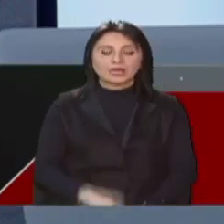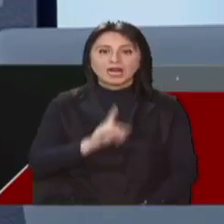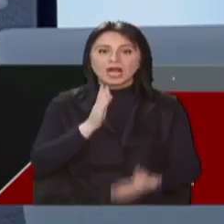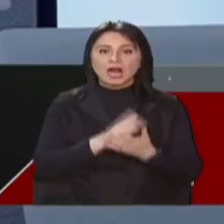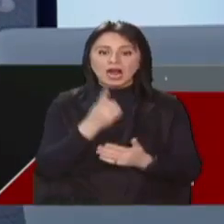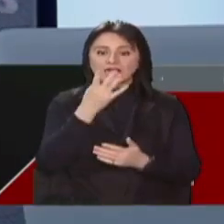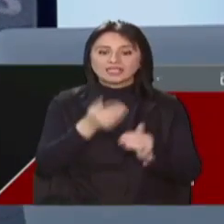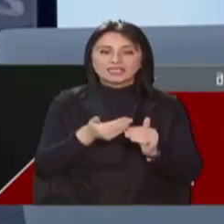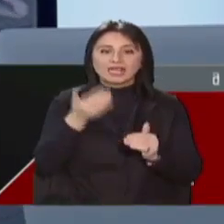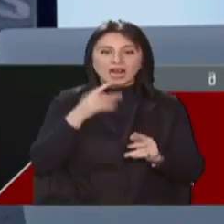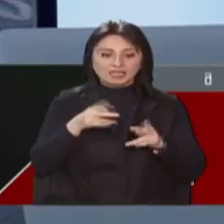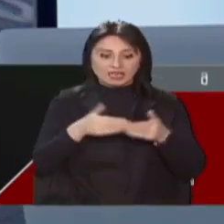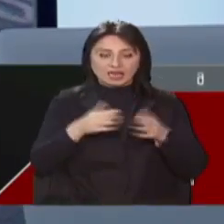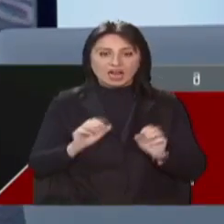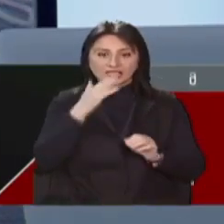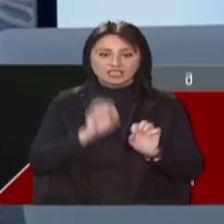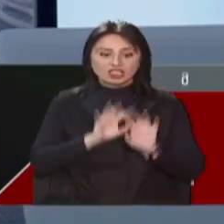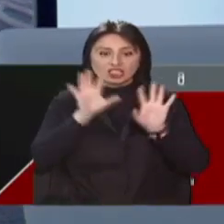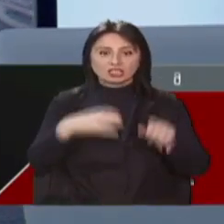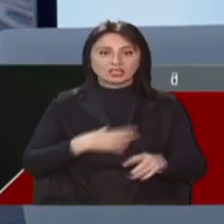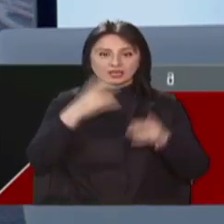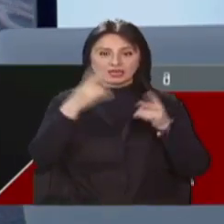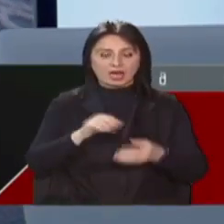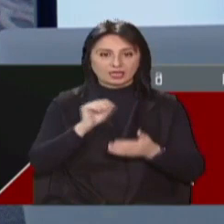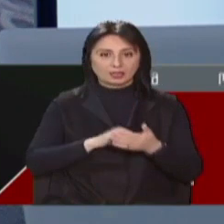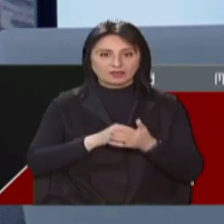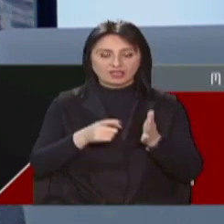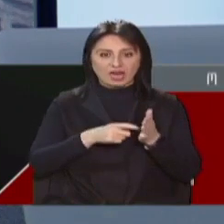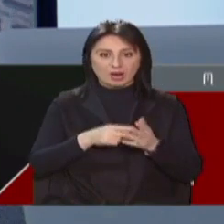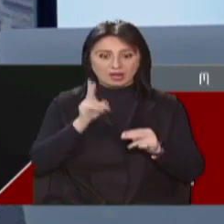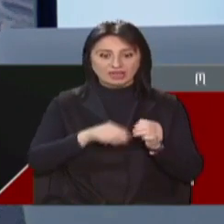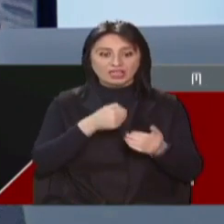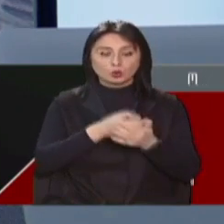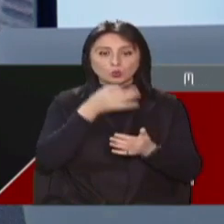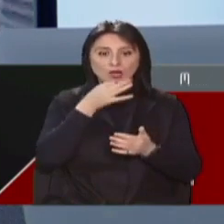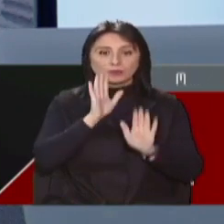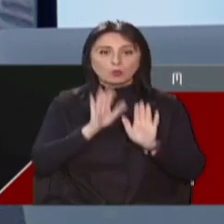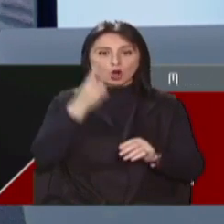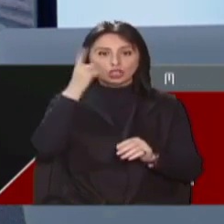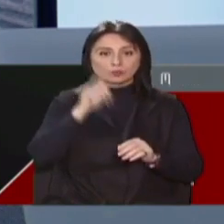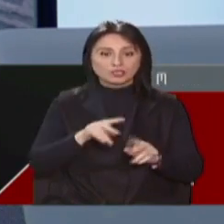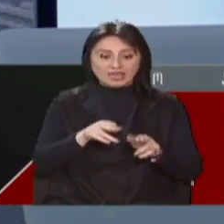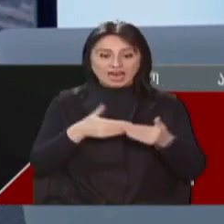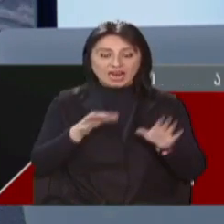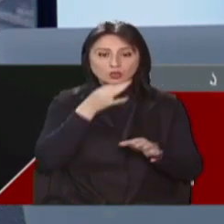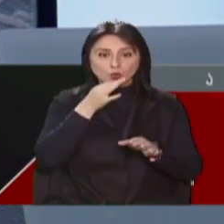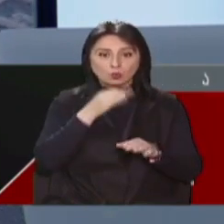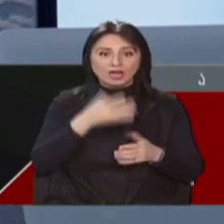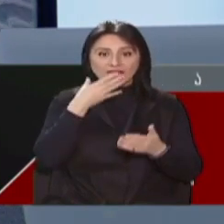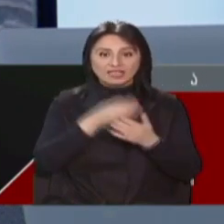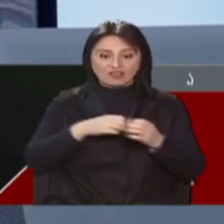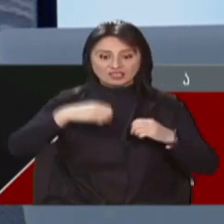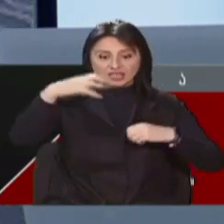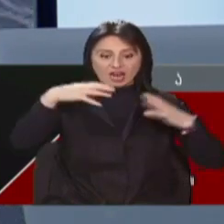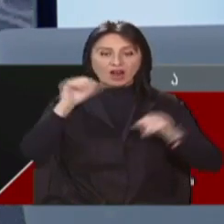Ragahta ერთი დღით ადრე გახსნილ შადრევანში შემზარავი ტრაგედიის მიზეზი გამოძიების დასრულებამდე ცნობილია მხოლოდ ის, რომ გახსნამდე ობიექტი თავისი